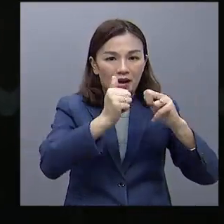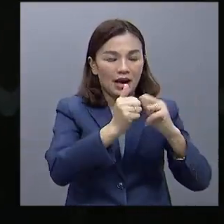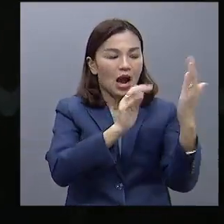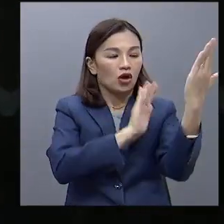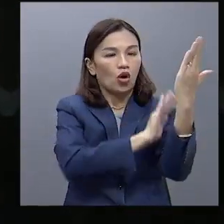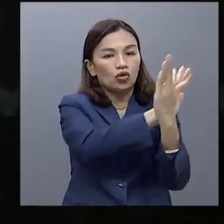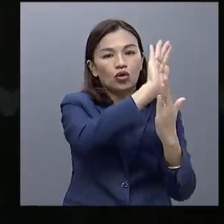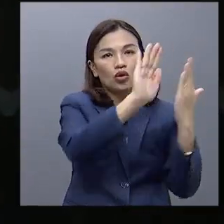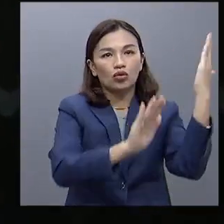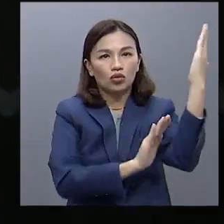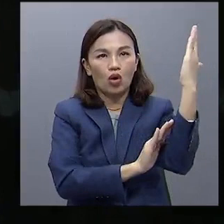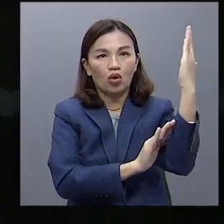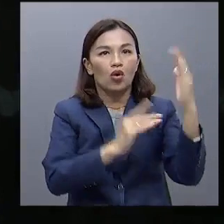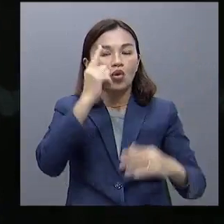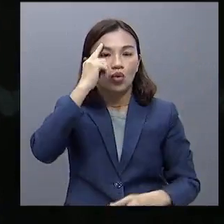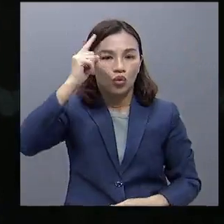พื้นที่นั้นอย่างดีที่สุด